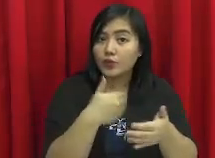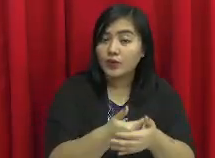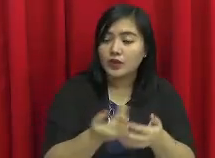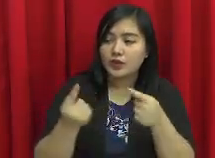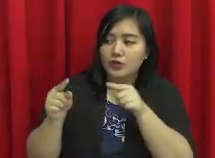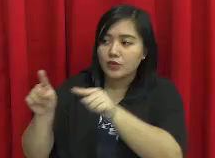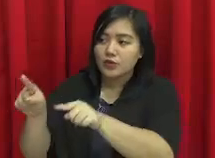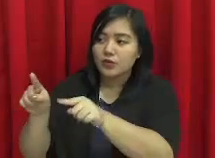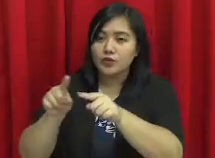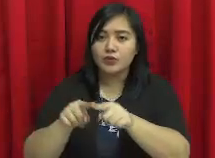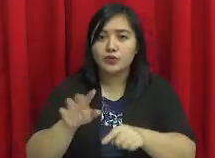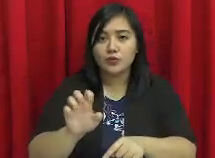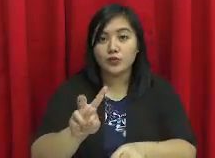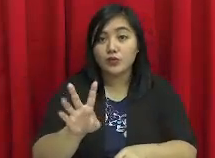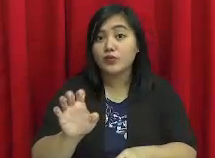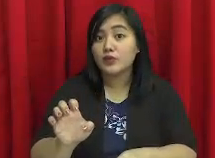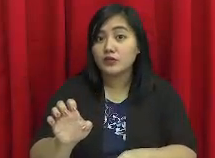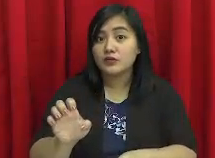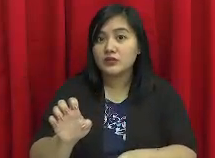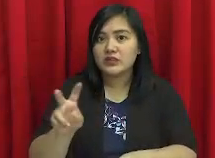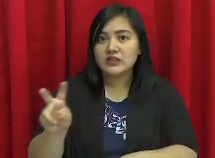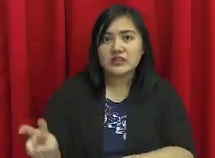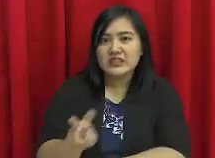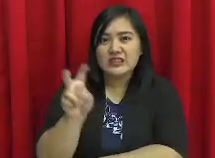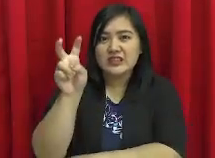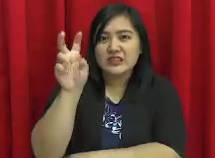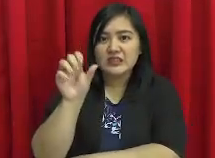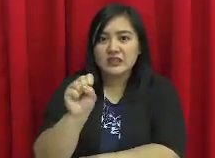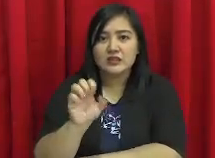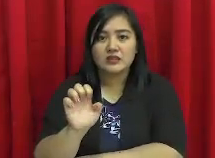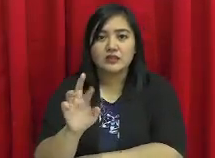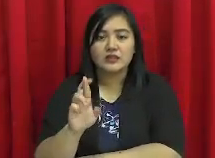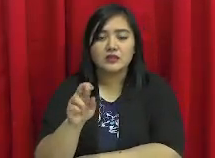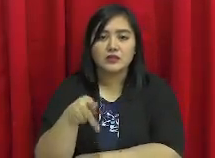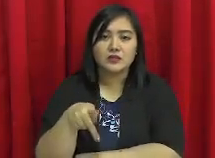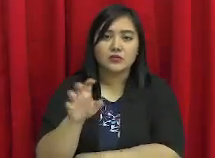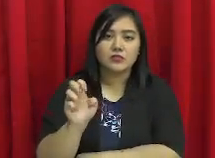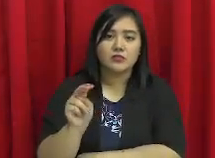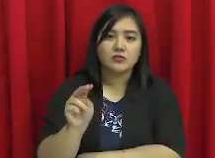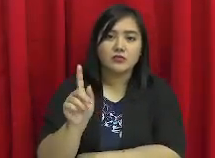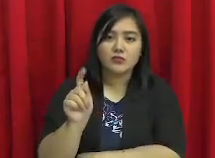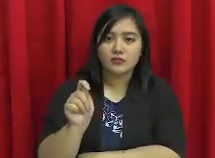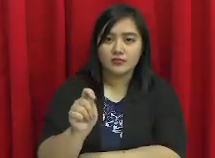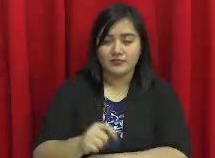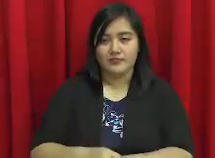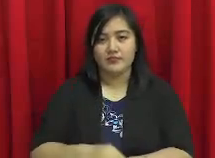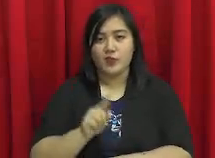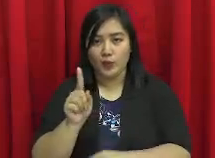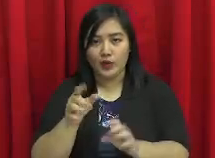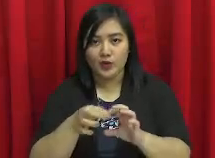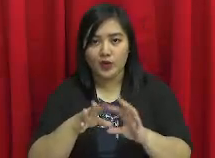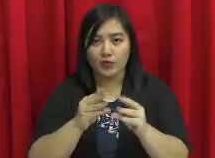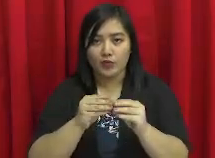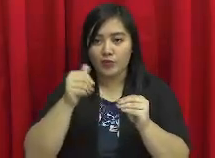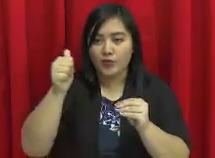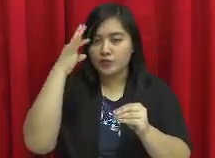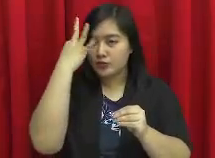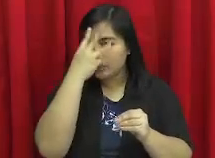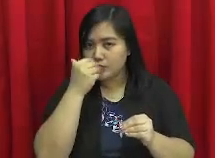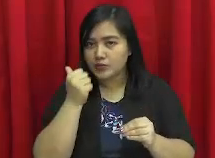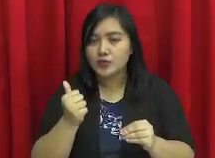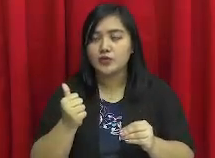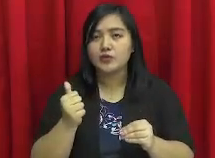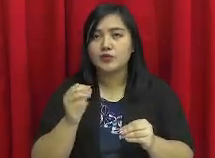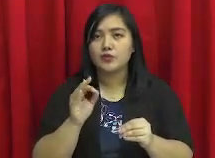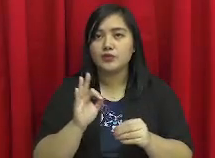most... one of the most precious or beautiful, may beauty na nilikha ng Diyos during that